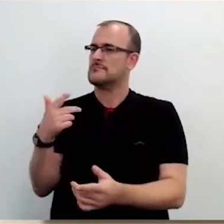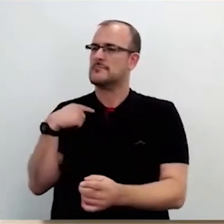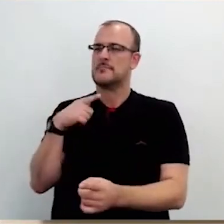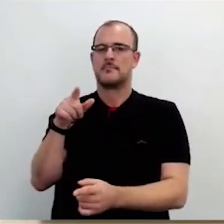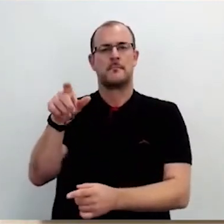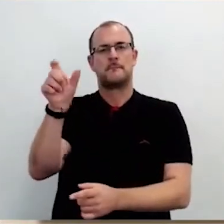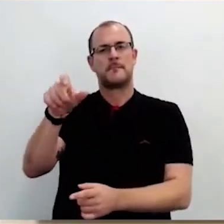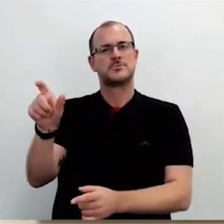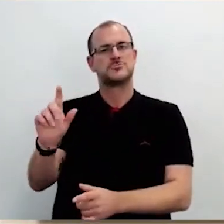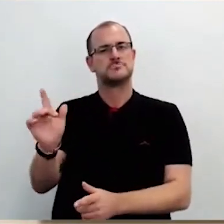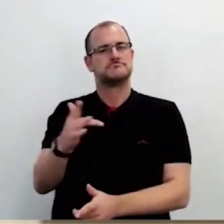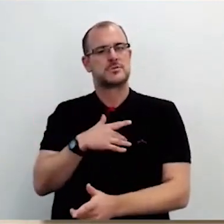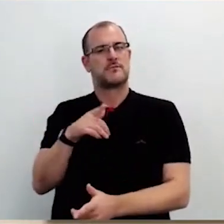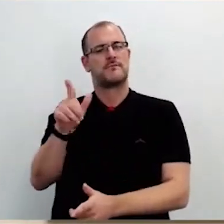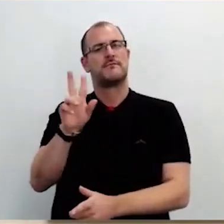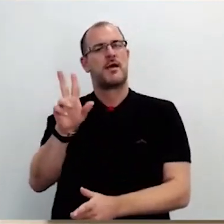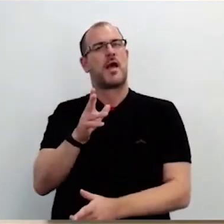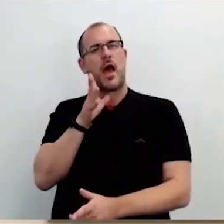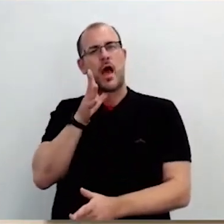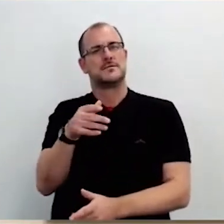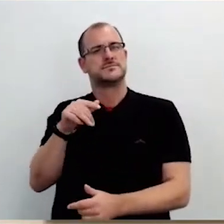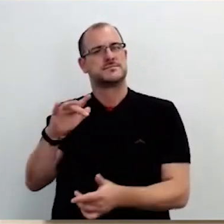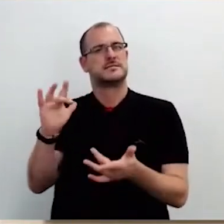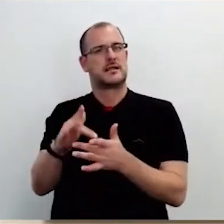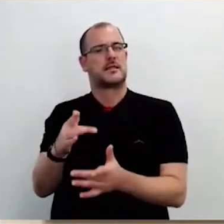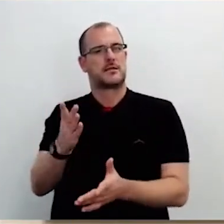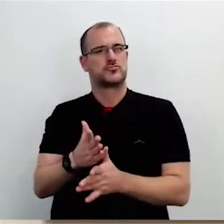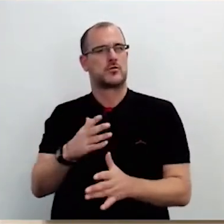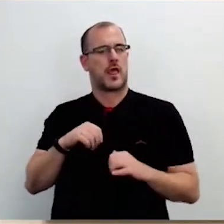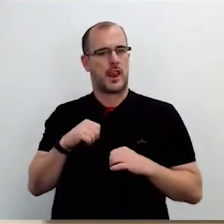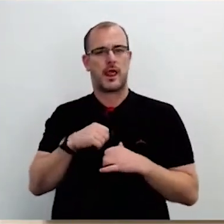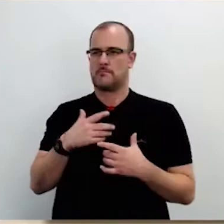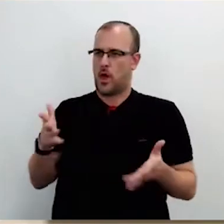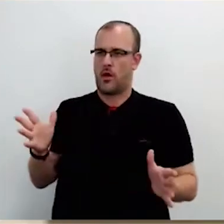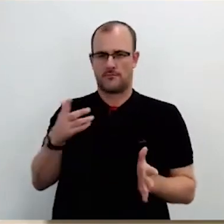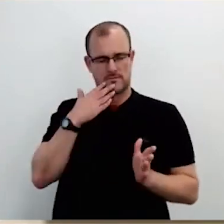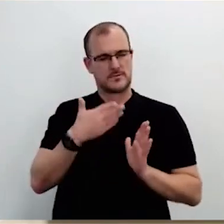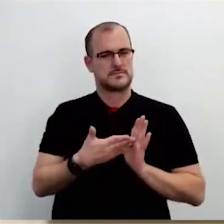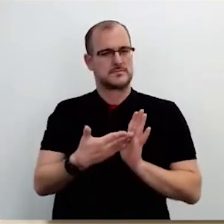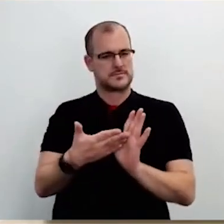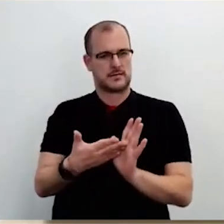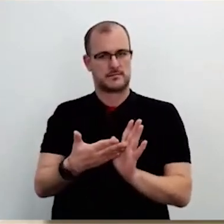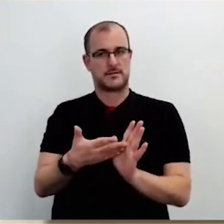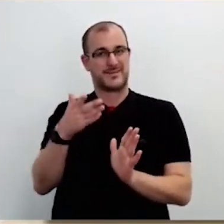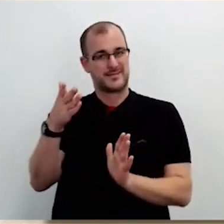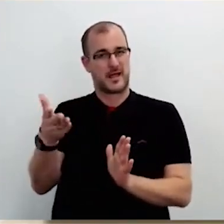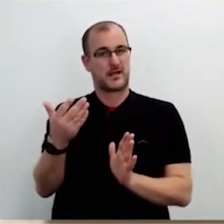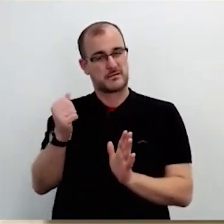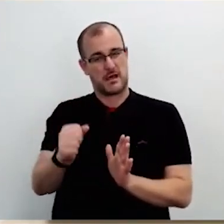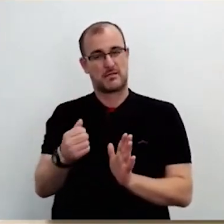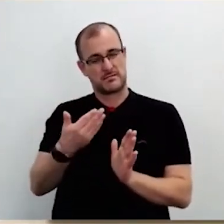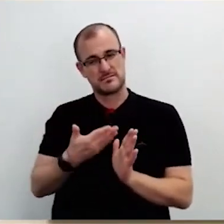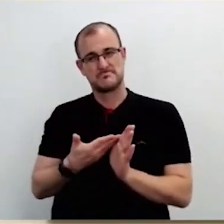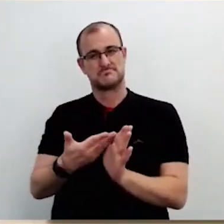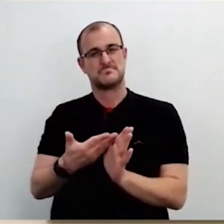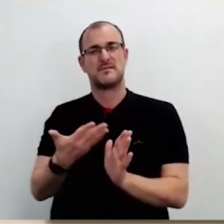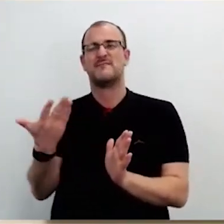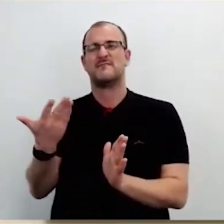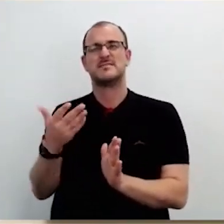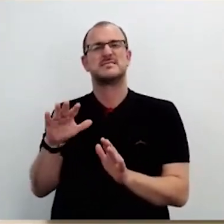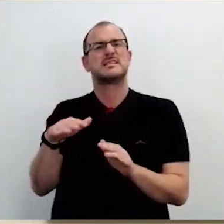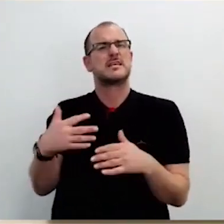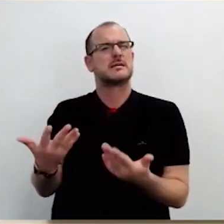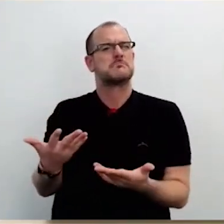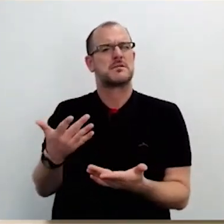Netz erlebt haben und mal ihre Betroffenheit offen zeigen oder darstellen kann, was gibt